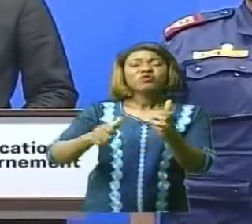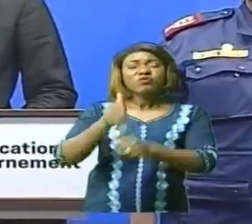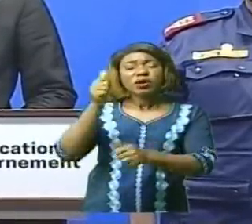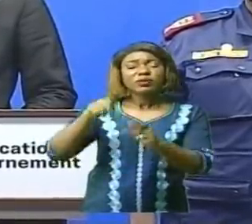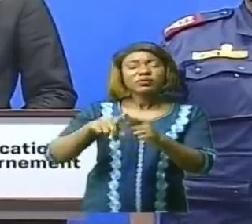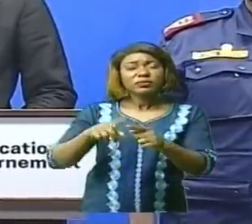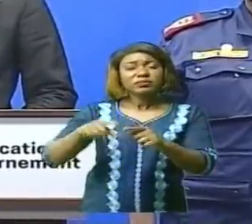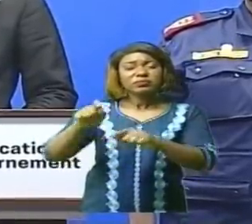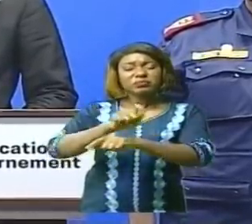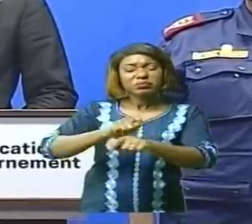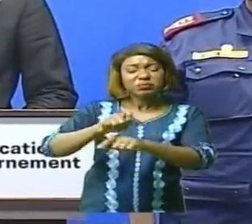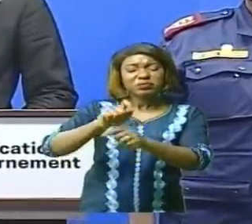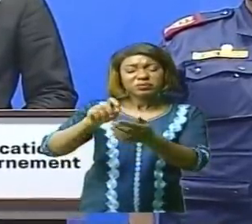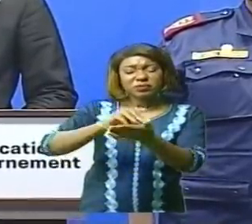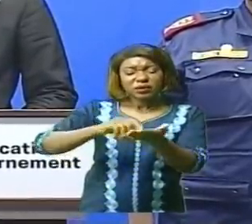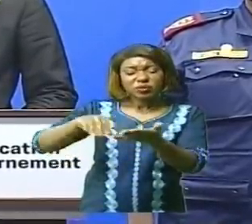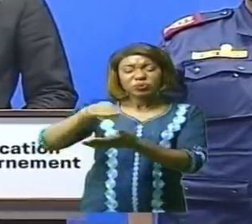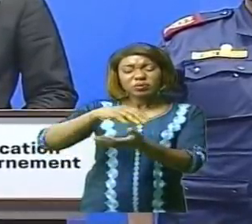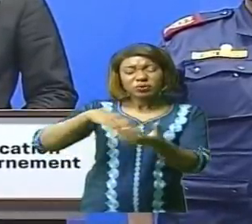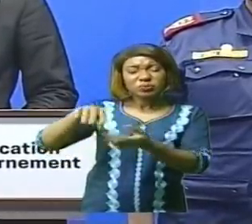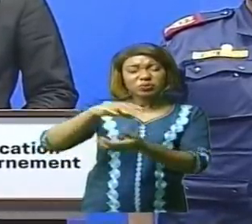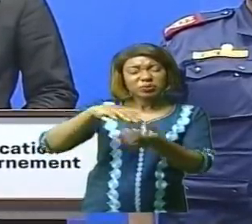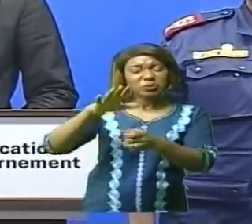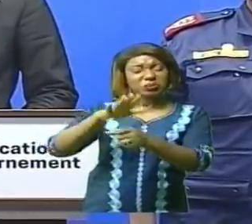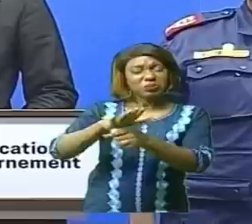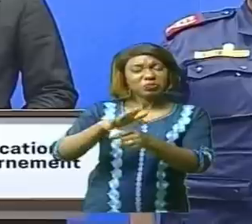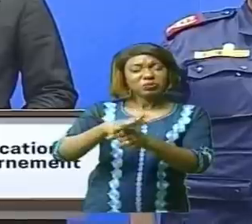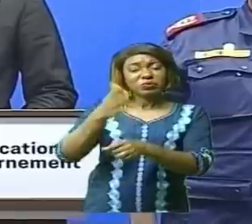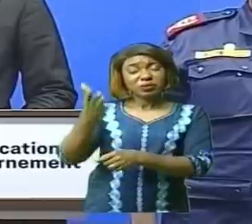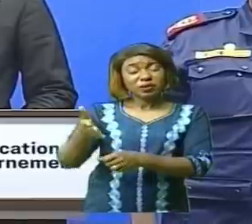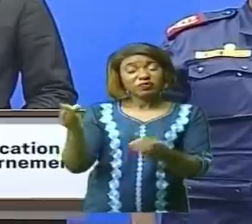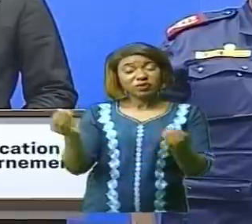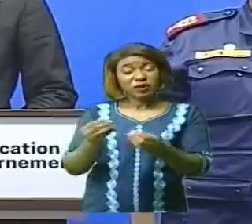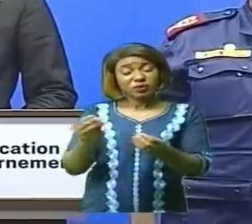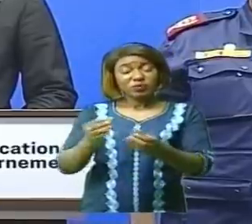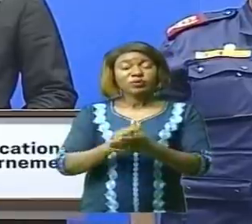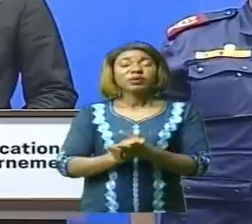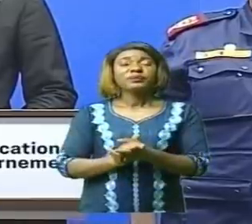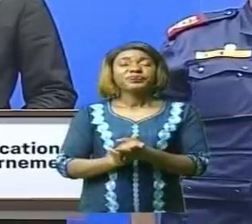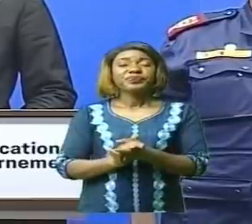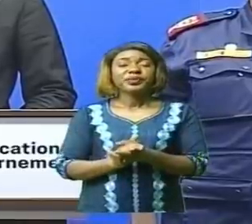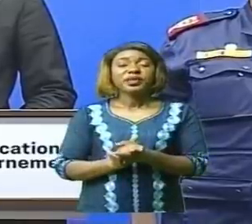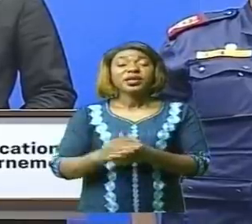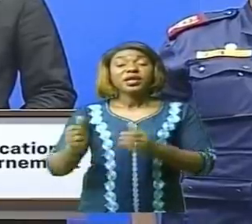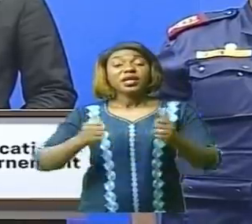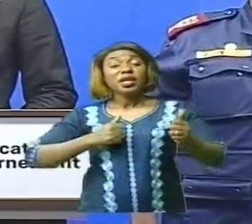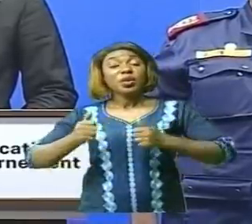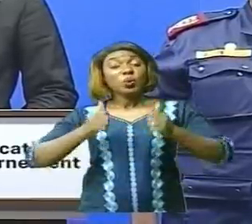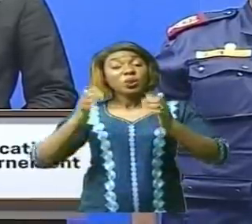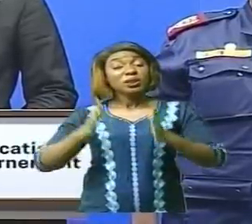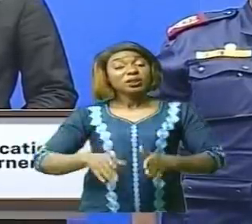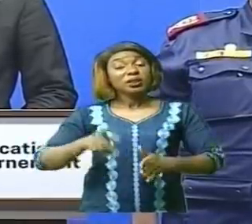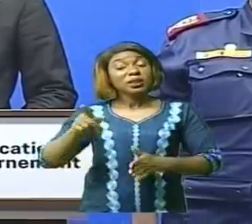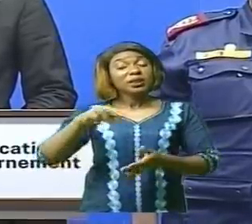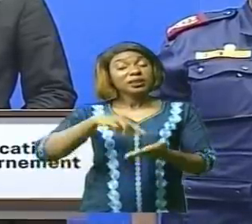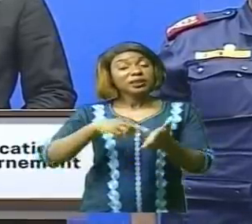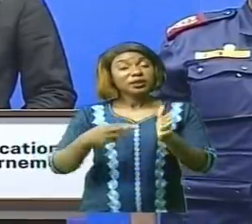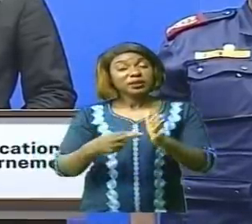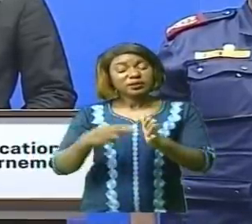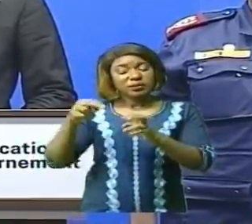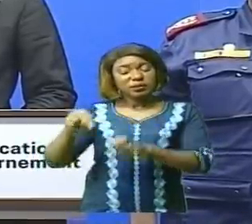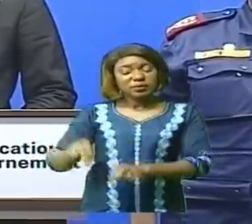de la République démocratique du Congo. Cette attitude belliqueuse du Rwanda procède d'une